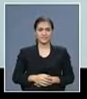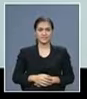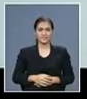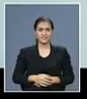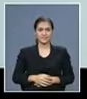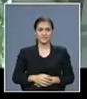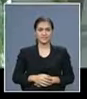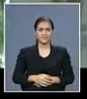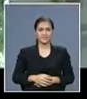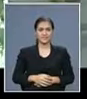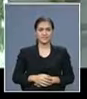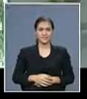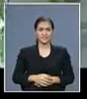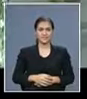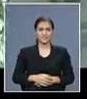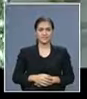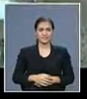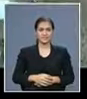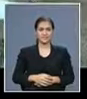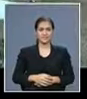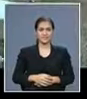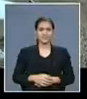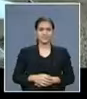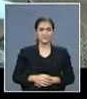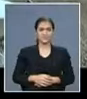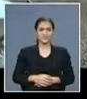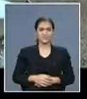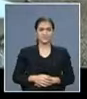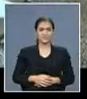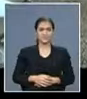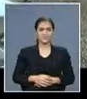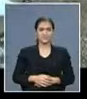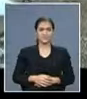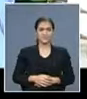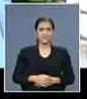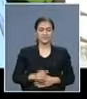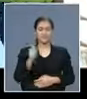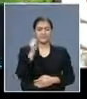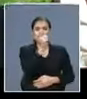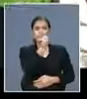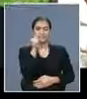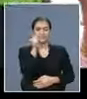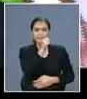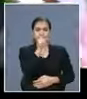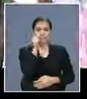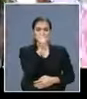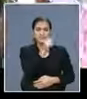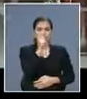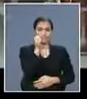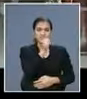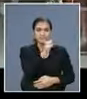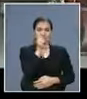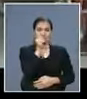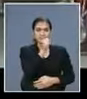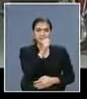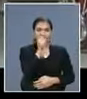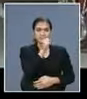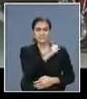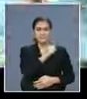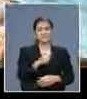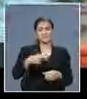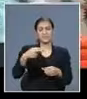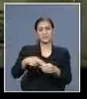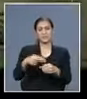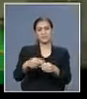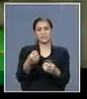เลยเรามาจุดตะเกียงไม่ต้องเสี่ยงทรามเฉยแต่โอออกเอ้ยน้ำมันดันมา